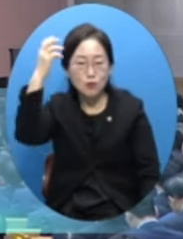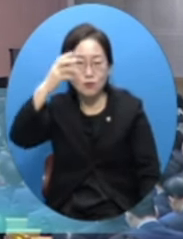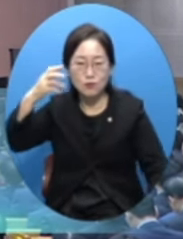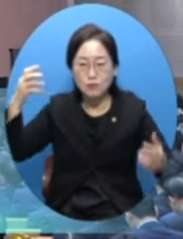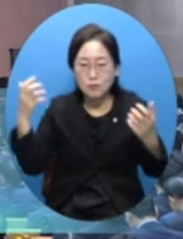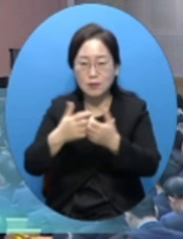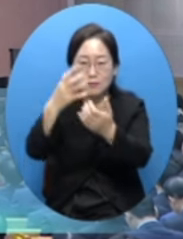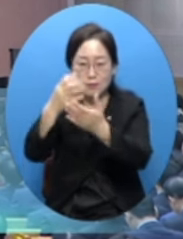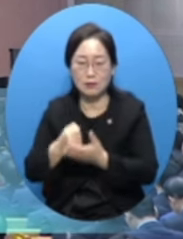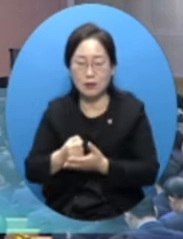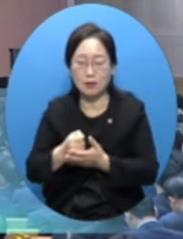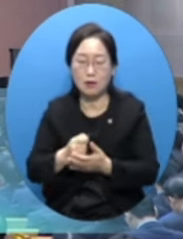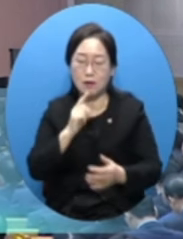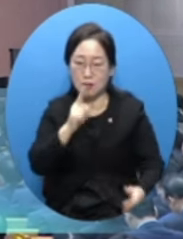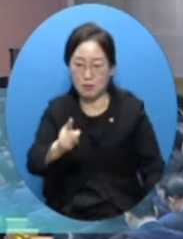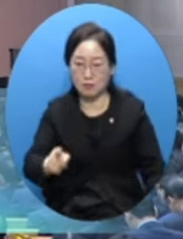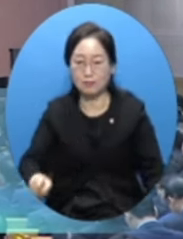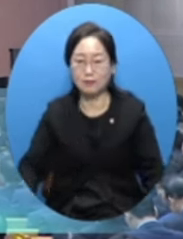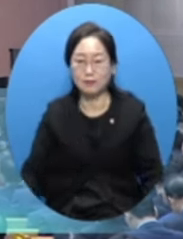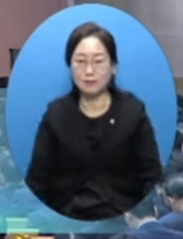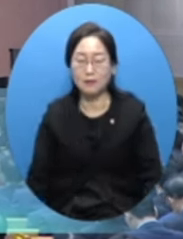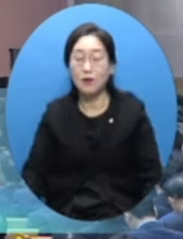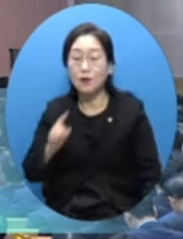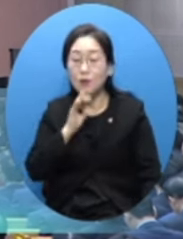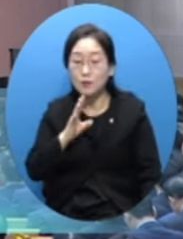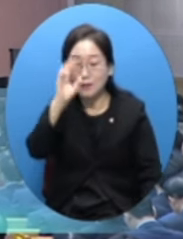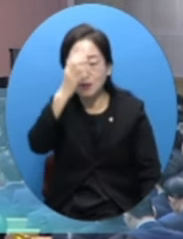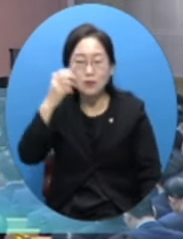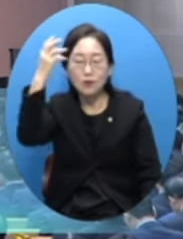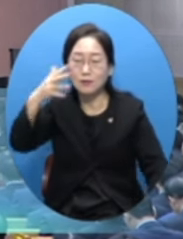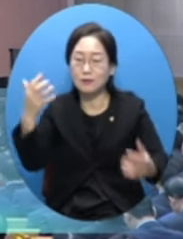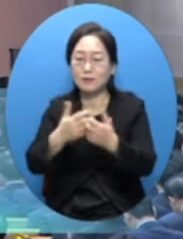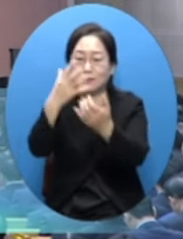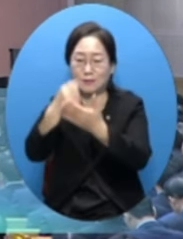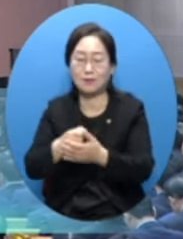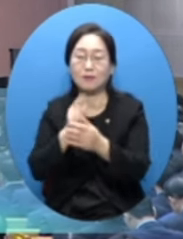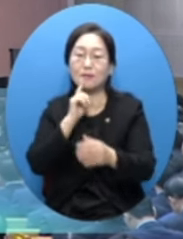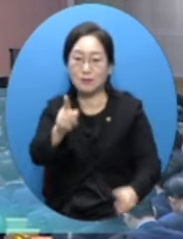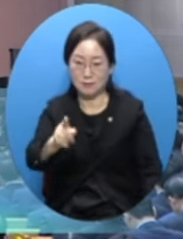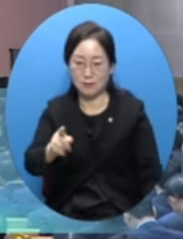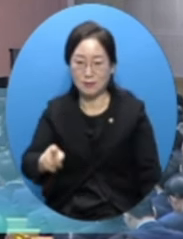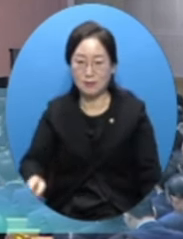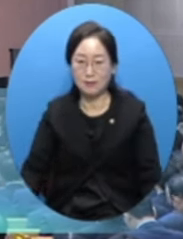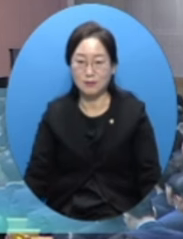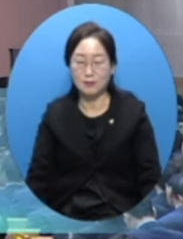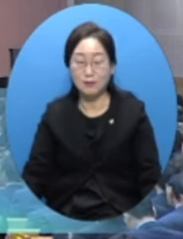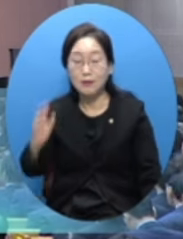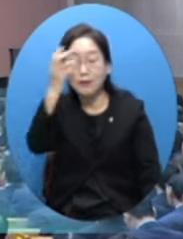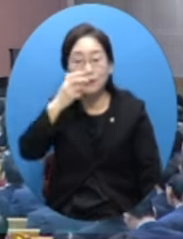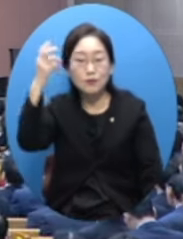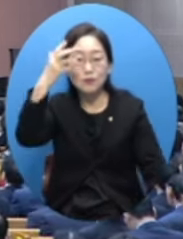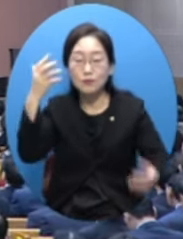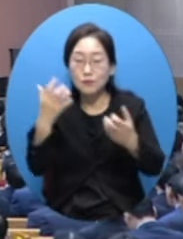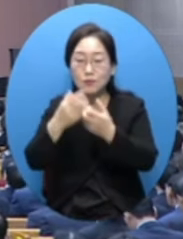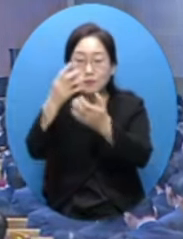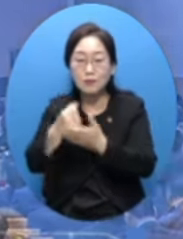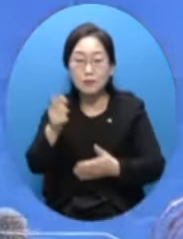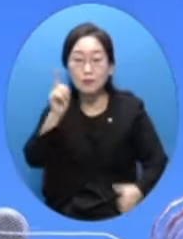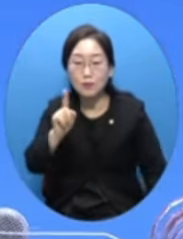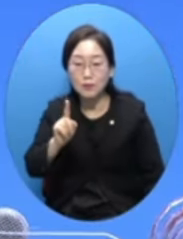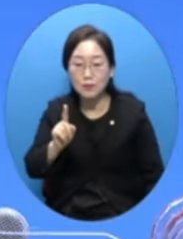성령으로 충만함을 받으라. 오직 성령으로 충만함을 받으라. 성령 충만은 예수님의